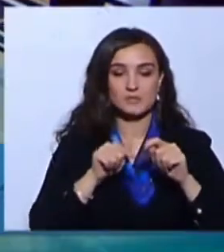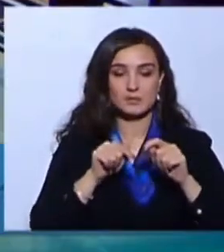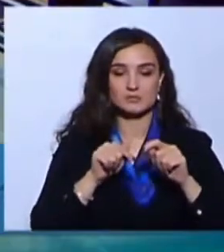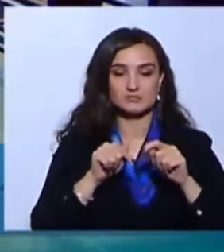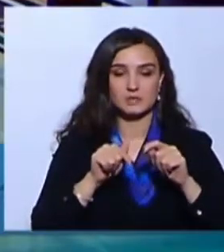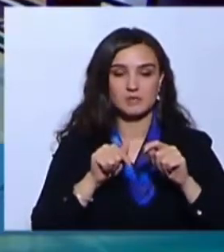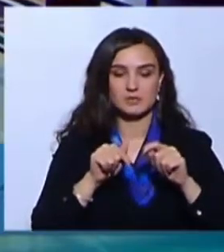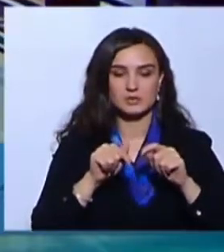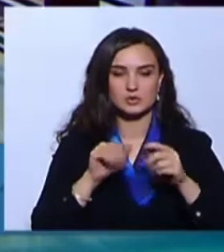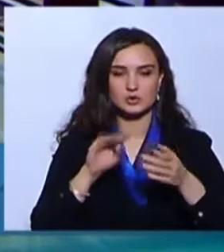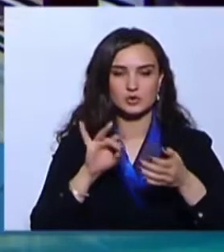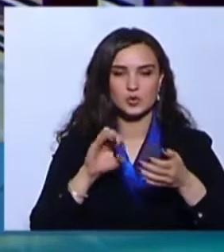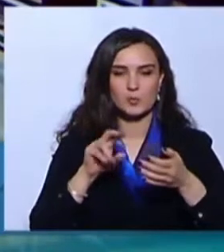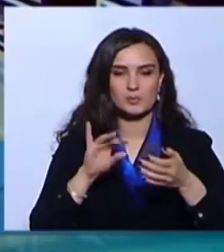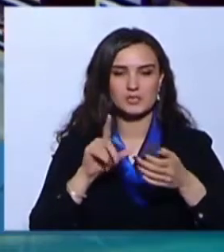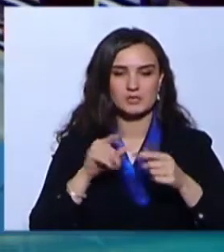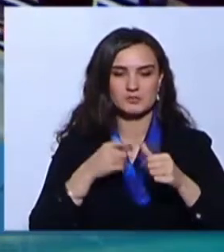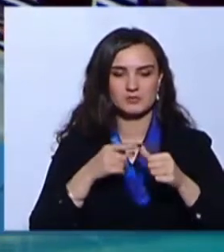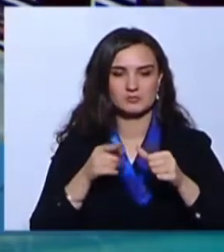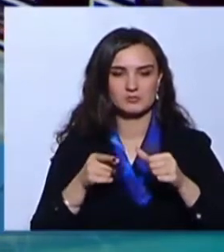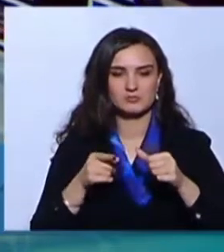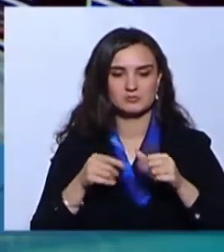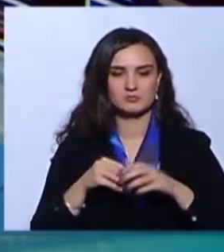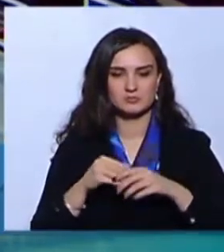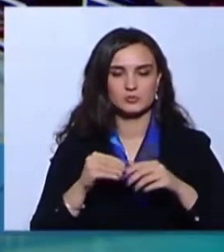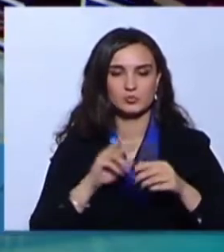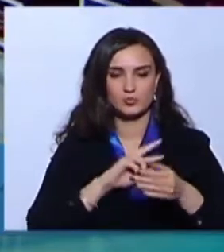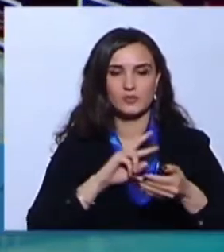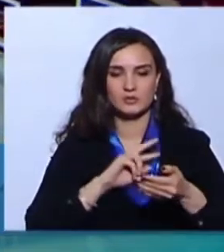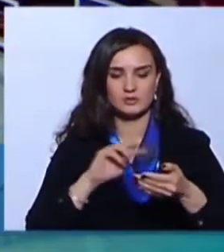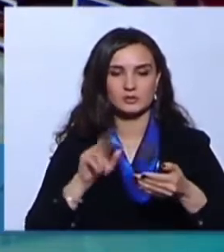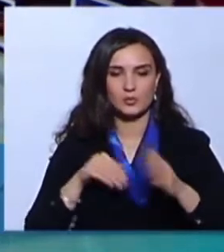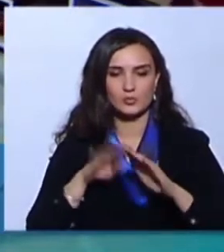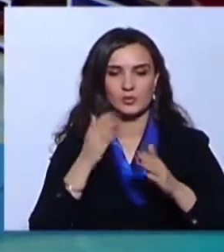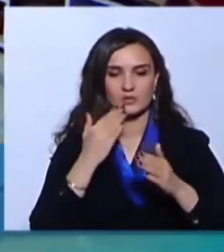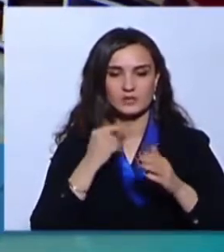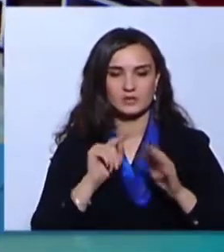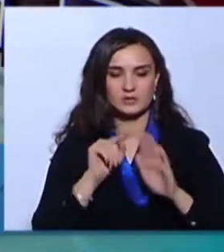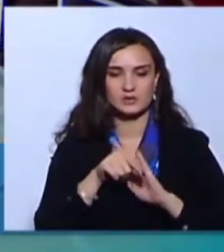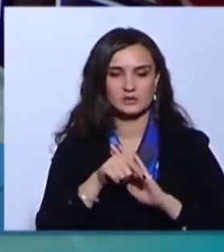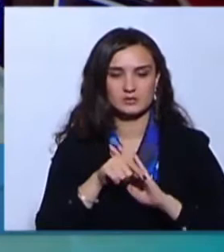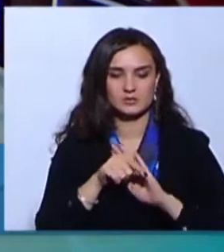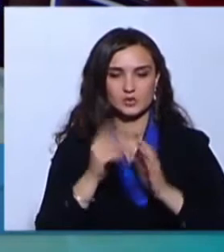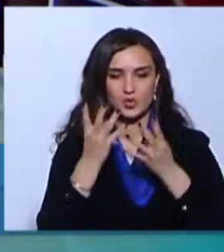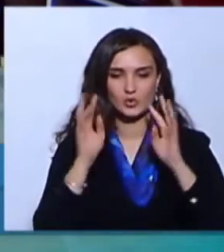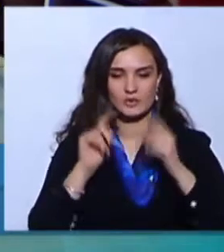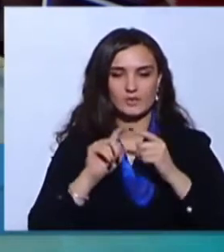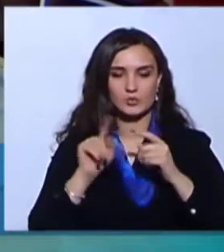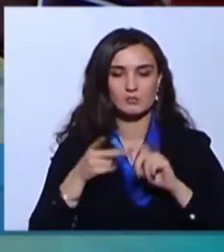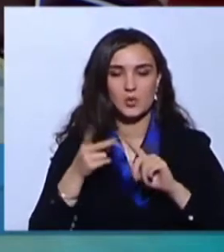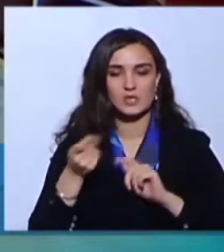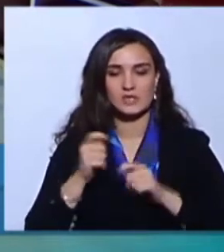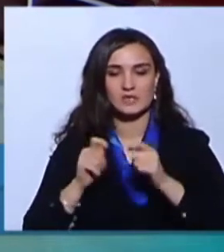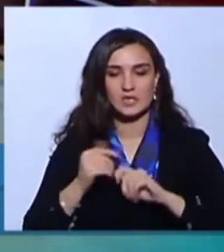ამ ნივთიერებას ტროპიზმია კორონავირუსთან უკავშირდება, უყვარს და უფრო ადვილად აღწევს უჯრედში უკვე მეორე ნივთიერების საშუალებით. ეს